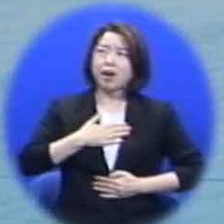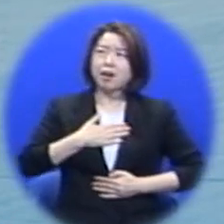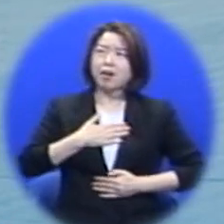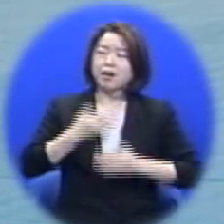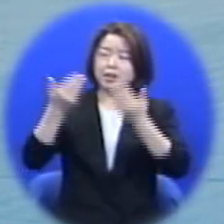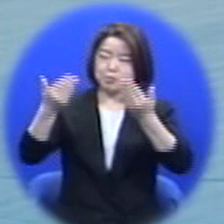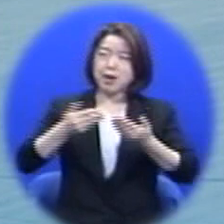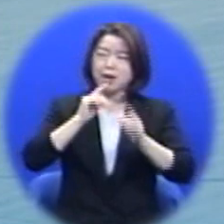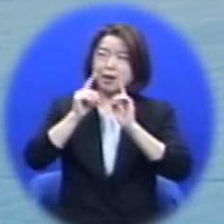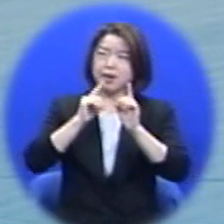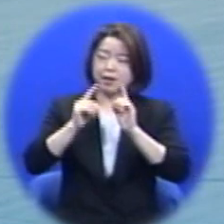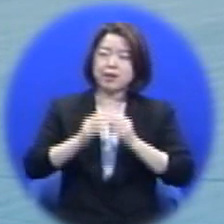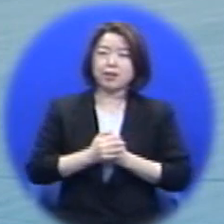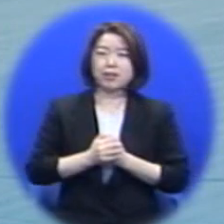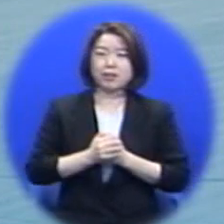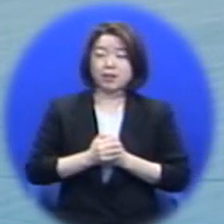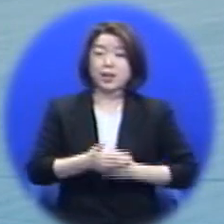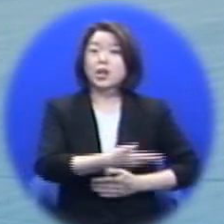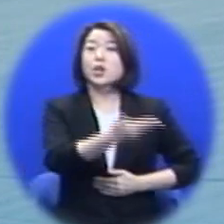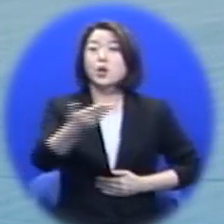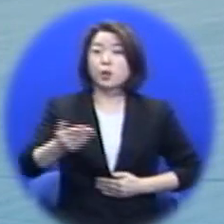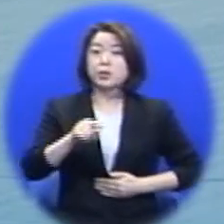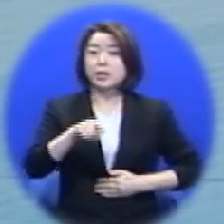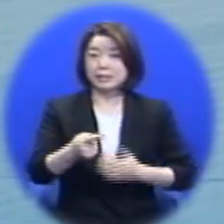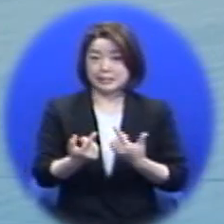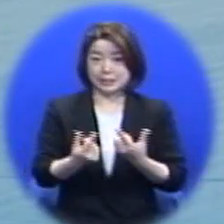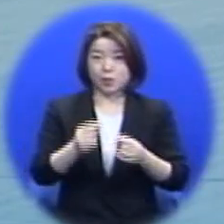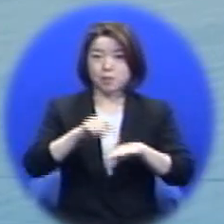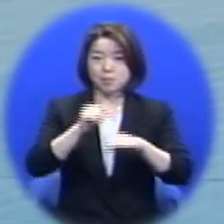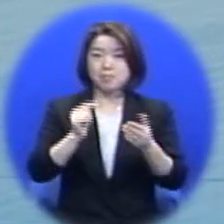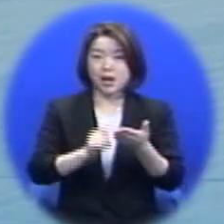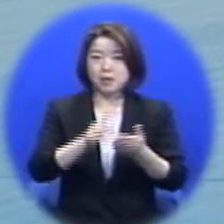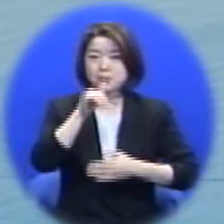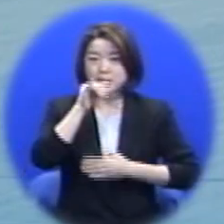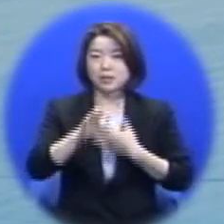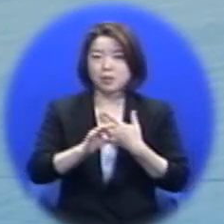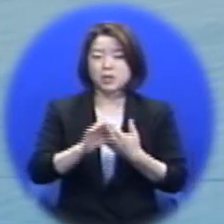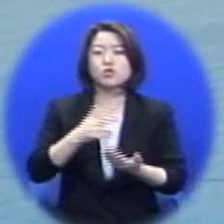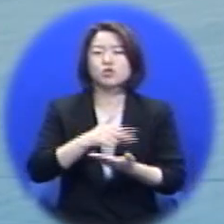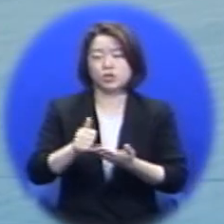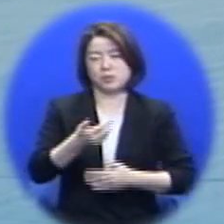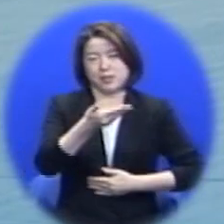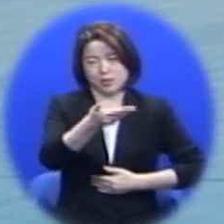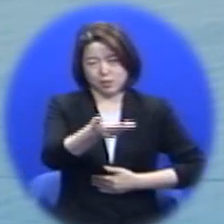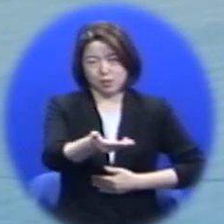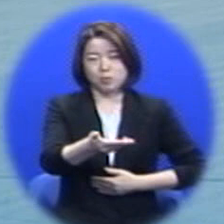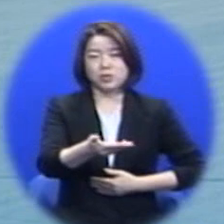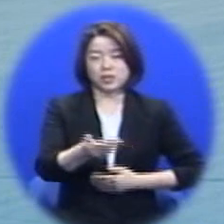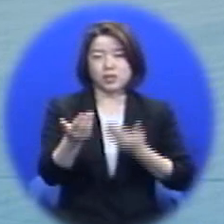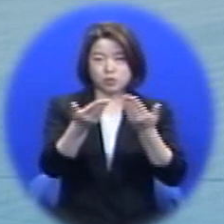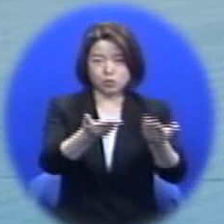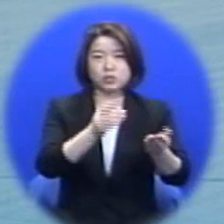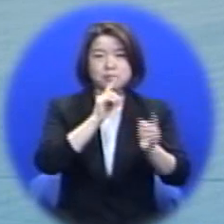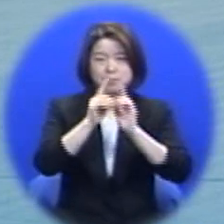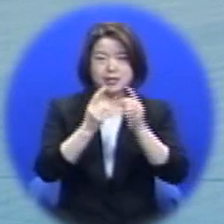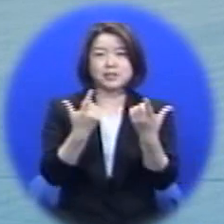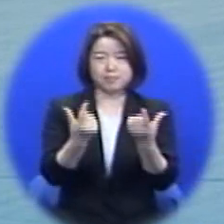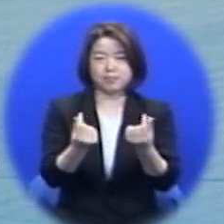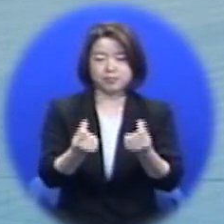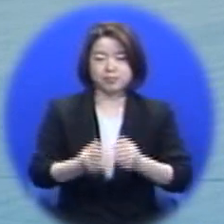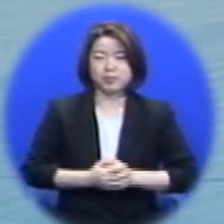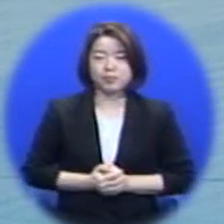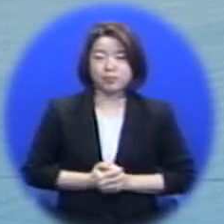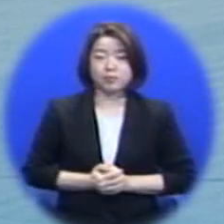말씀이야. 여러분에게 그런 마음이 있다면 주님이 여러분에게 말씀하신 것입니다. 1절 말씀해